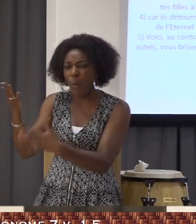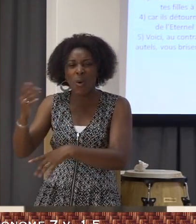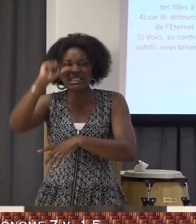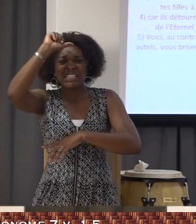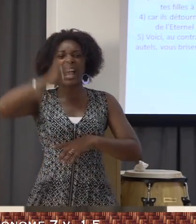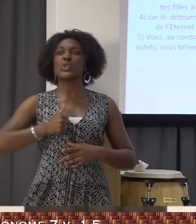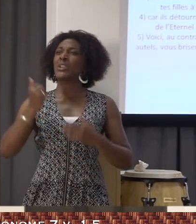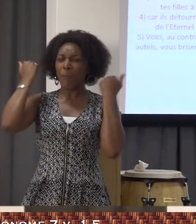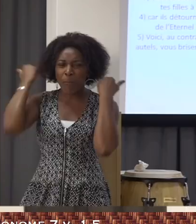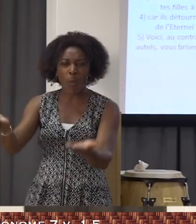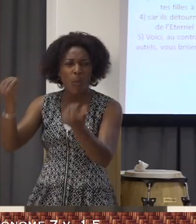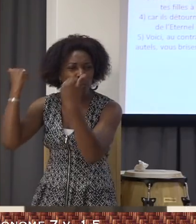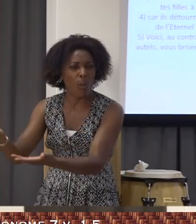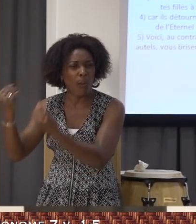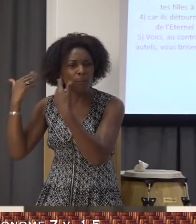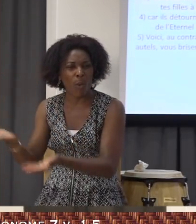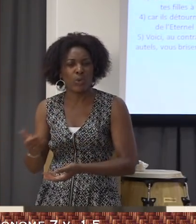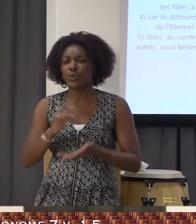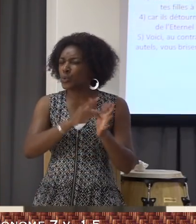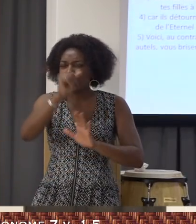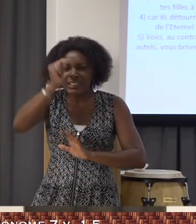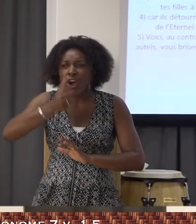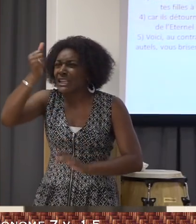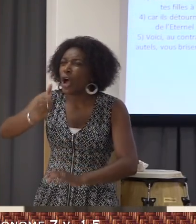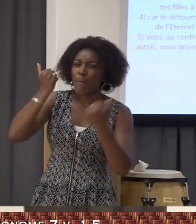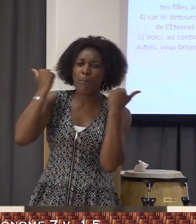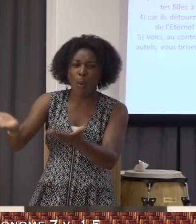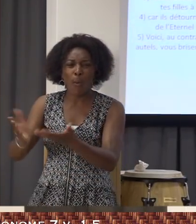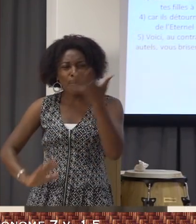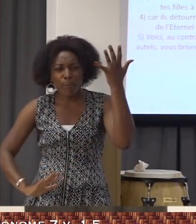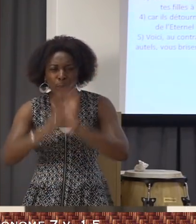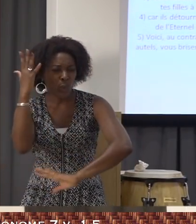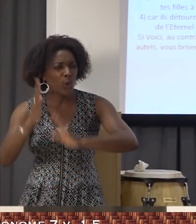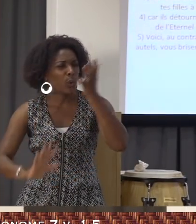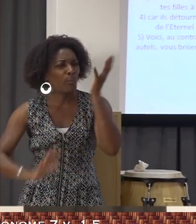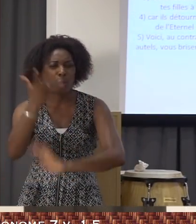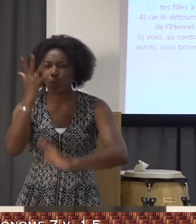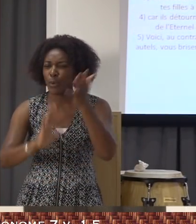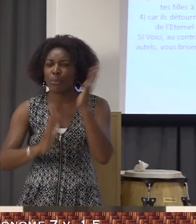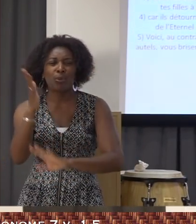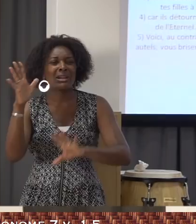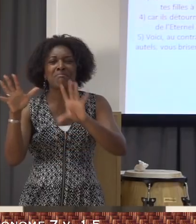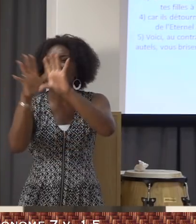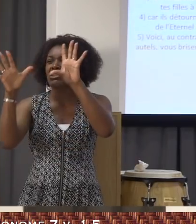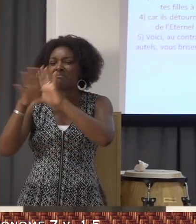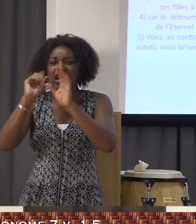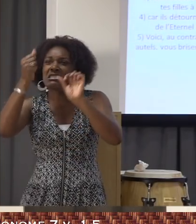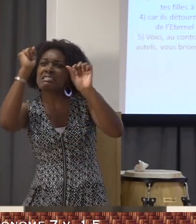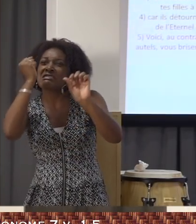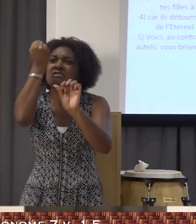statues, vous abattrez leurs idoles et vous brûlerez au feu leurs images